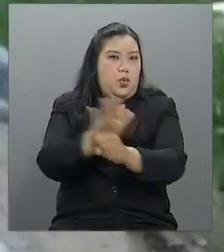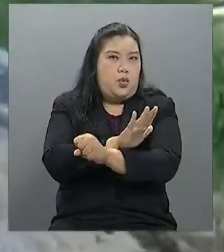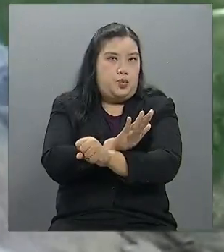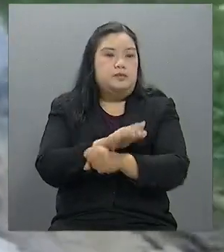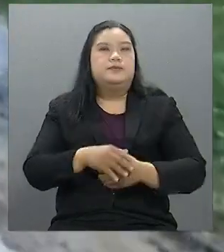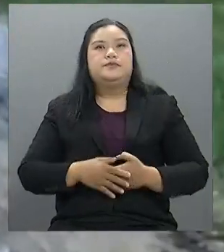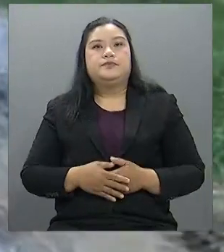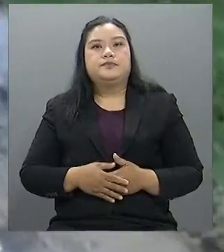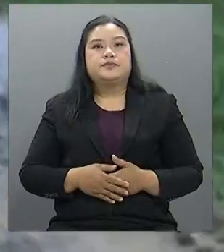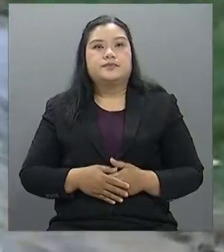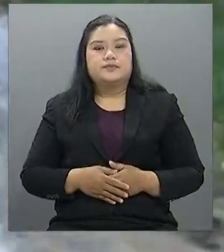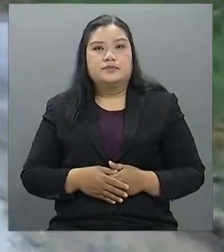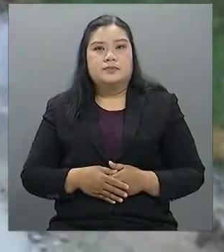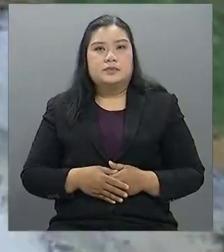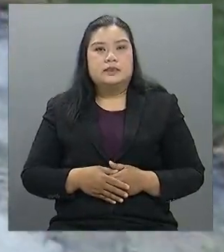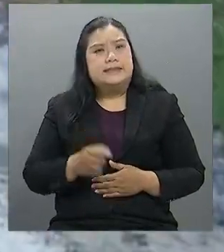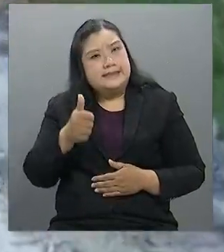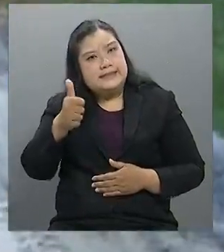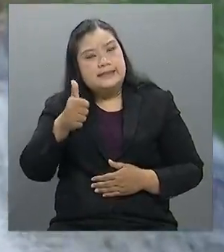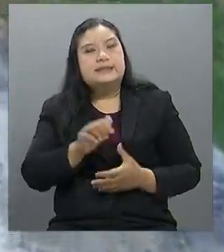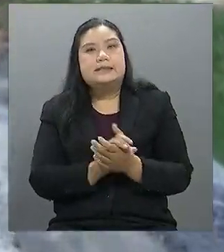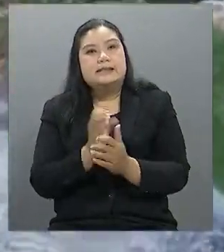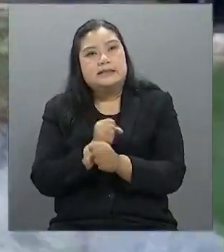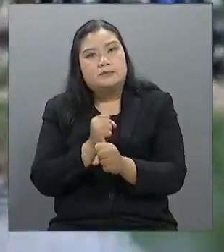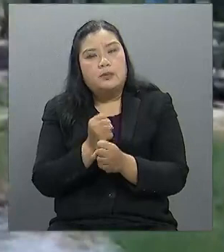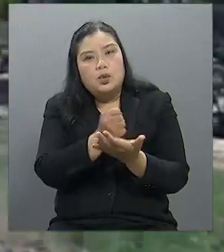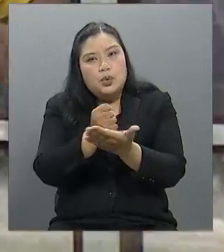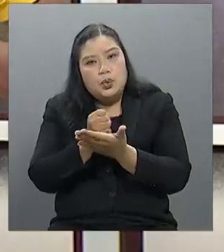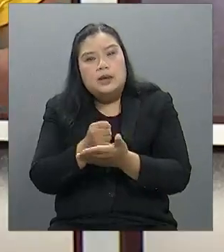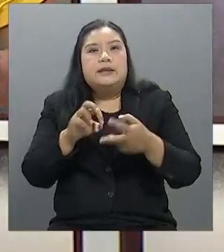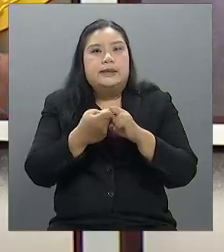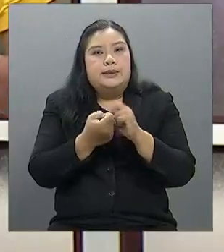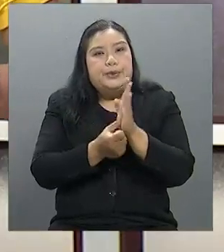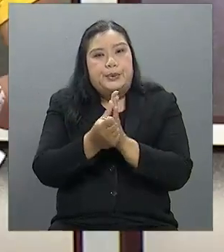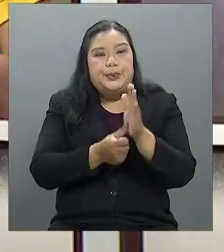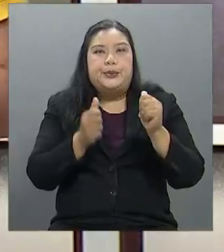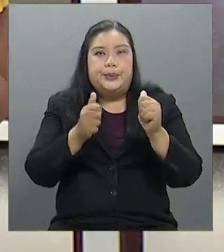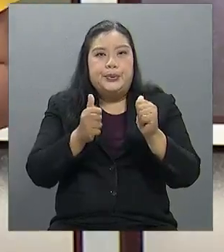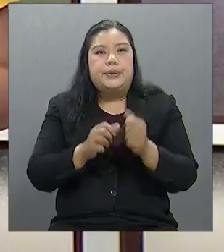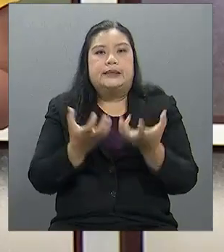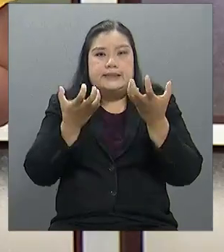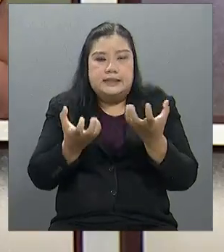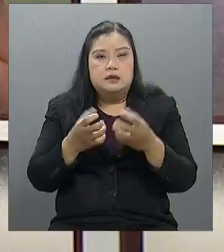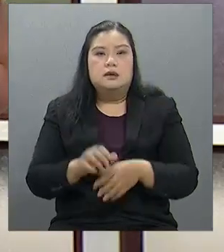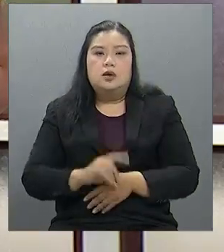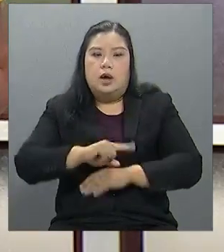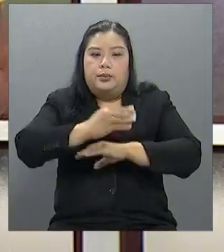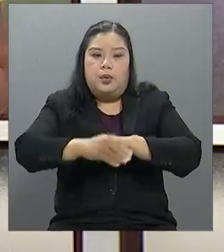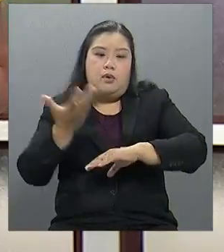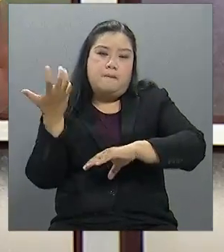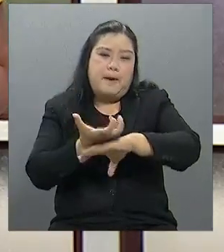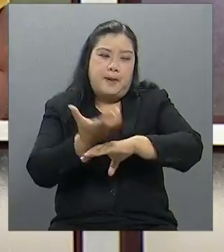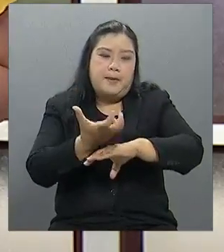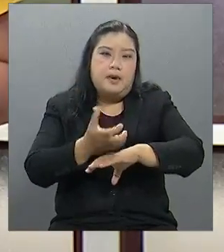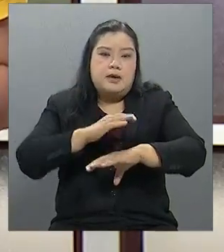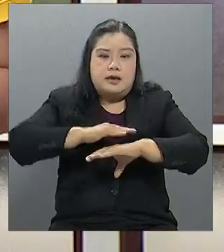ะก็ถือว่าเป็นก้าวแรกนะคะในการแก้ไขปัญหาเอาหินคลุกอะไรเนี่ยไปบดไปอัดให้เขาเดินทางกันได้ก่อนในช่ว